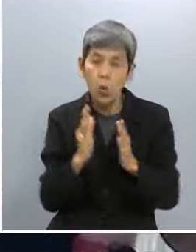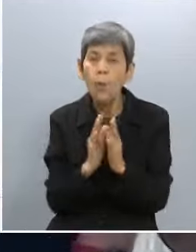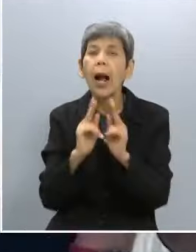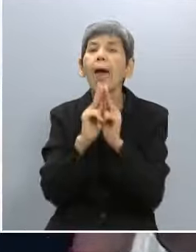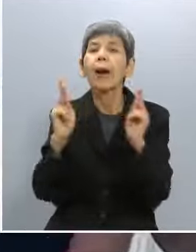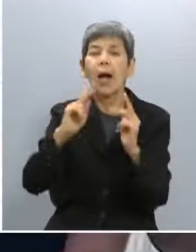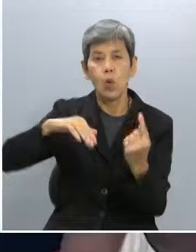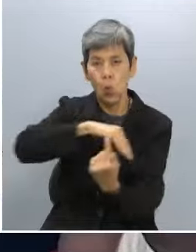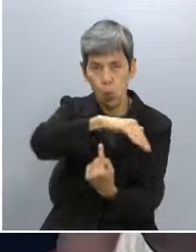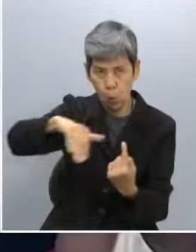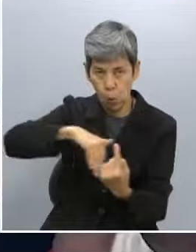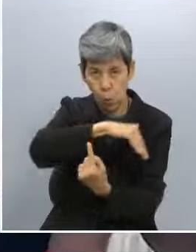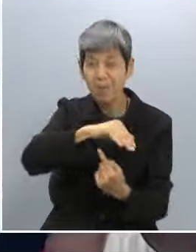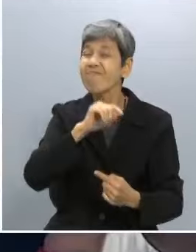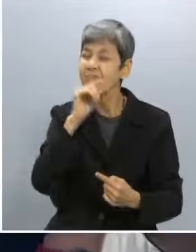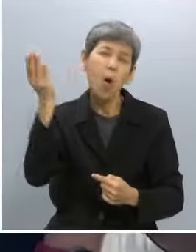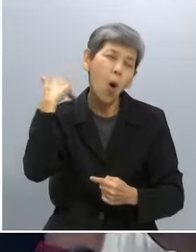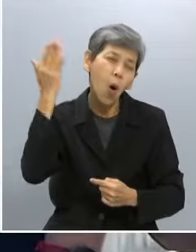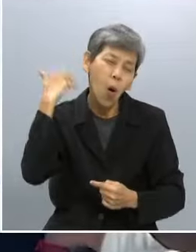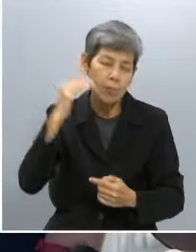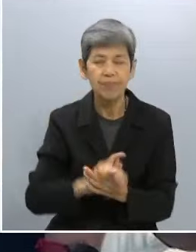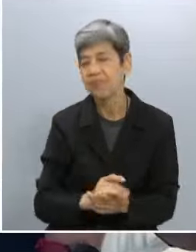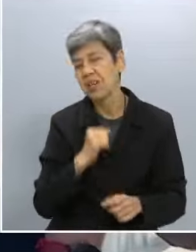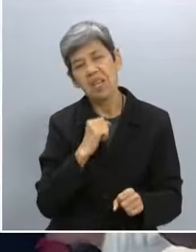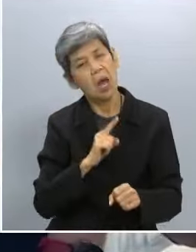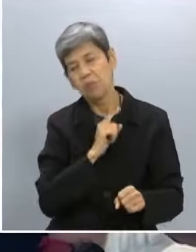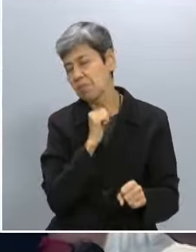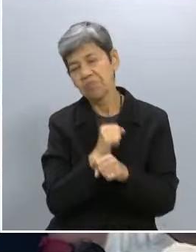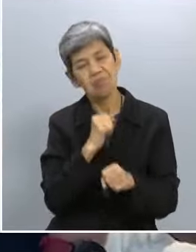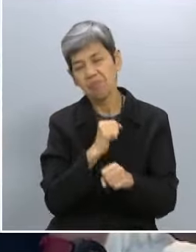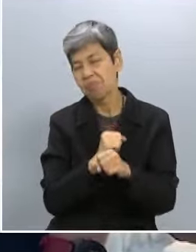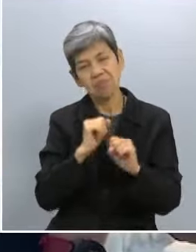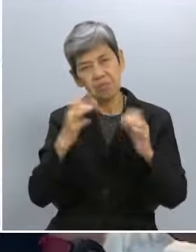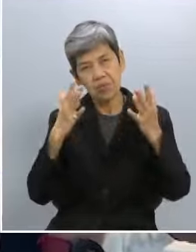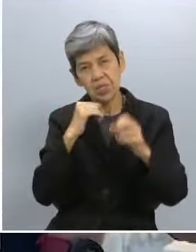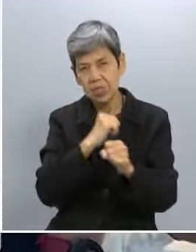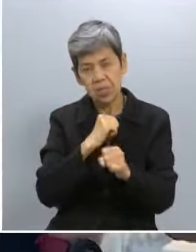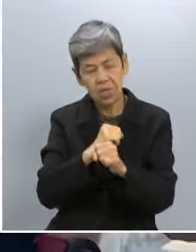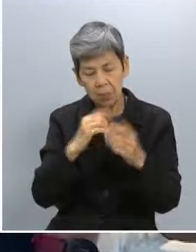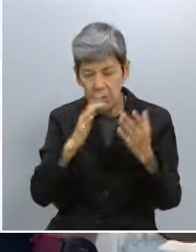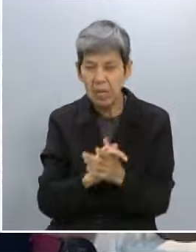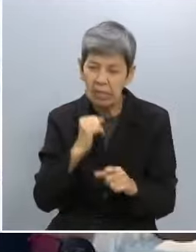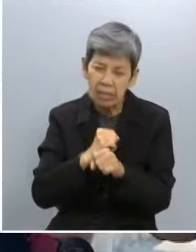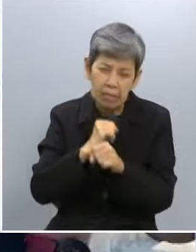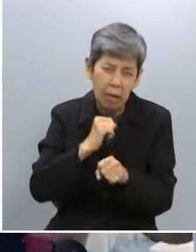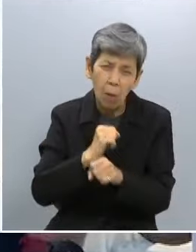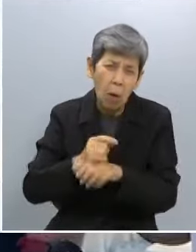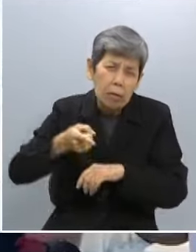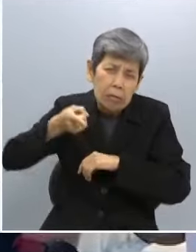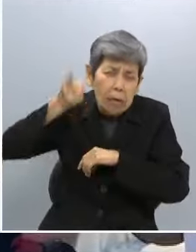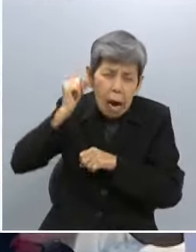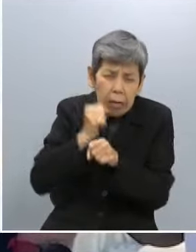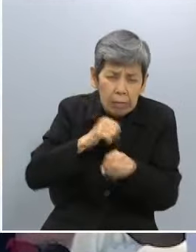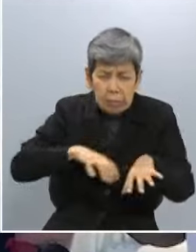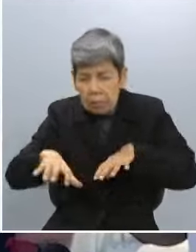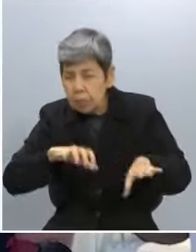สิ่งแวดล้อมแห่งชาติในขณะนั้นละเลยต่อหน้าที่หรือปฏิบัติหน้าที่ล่าช้าเกินสมควร